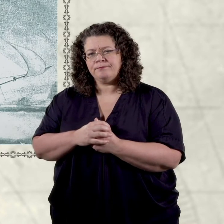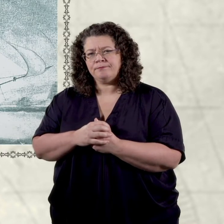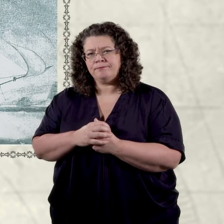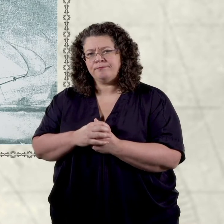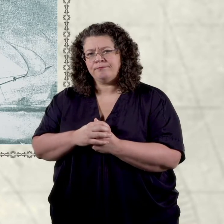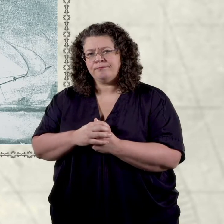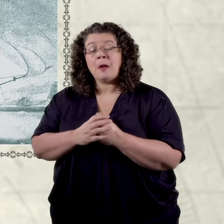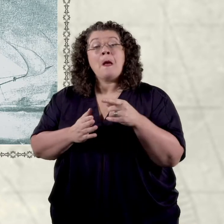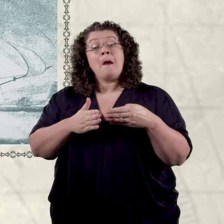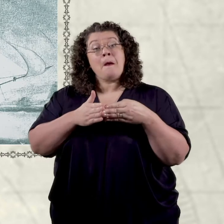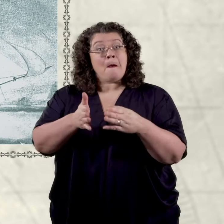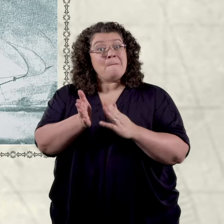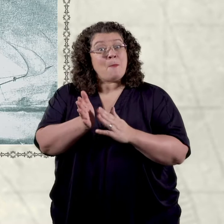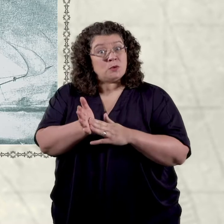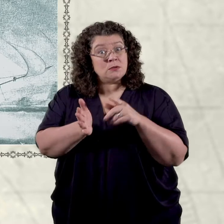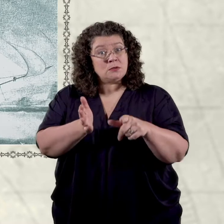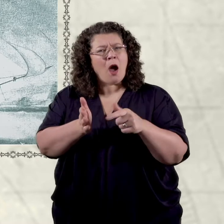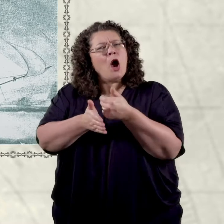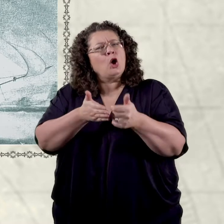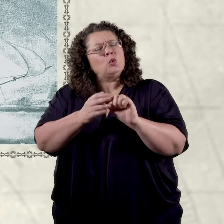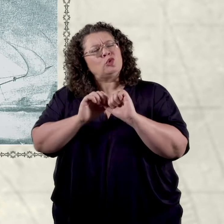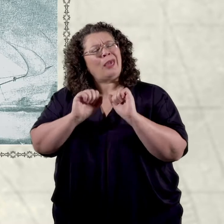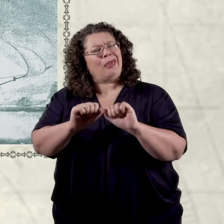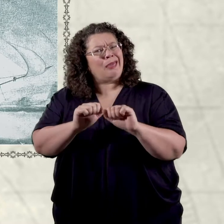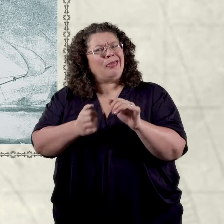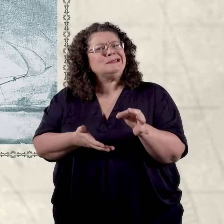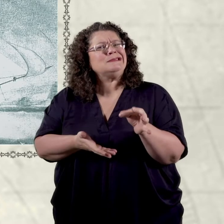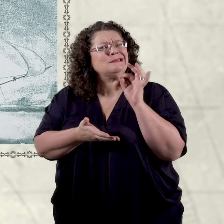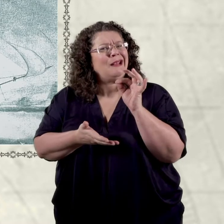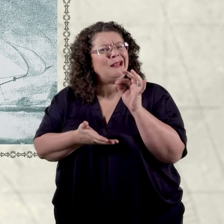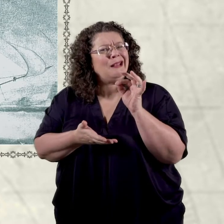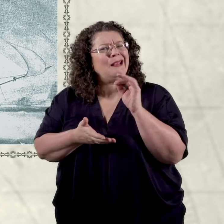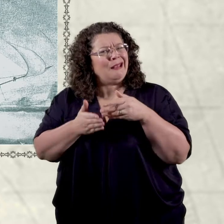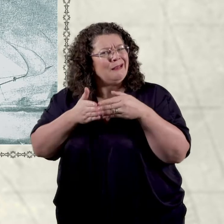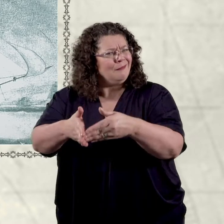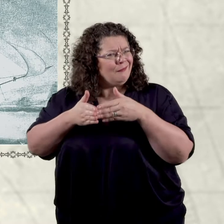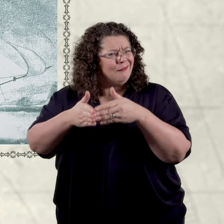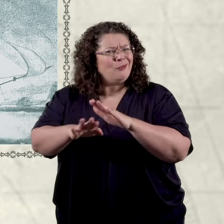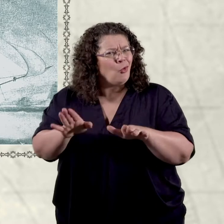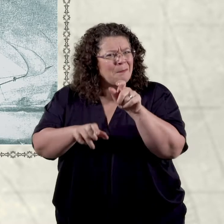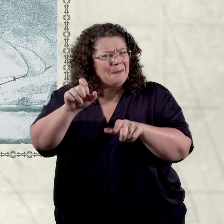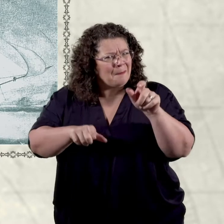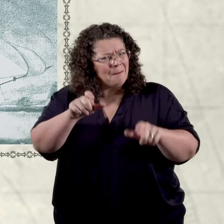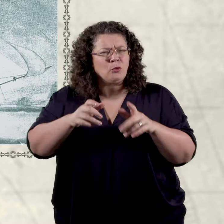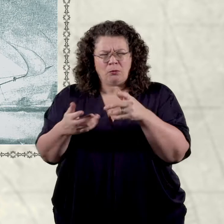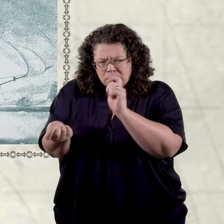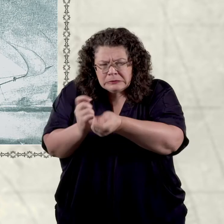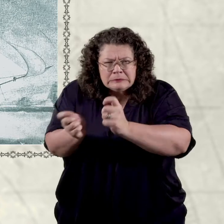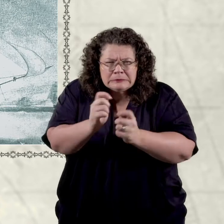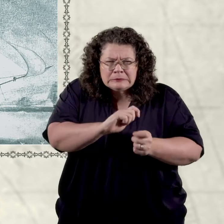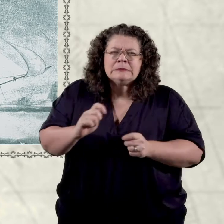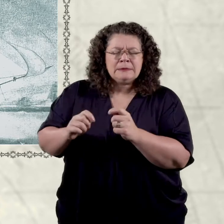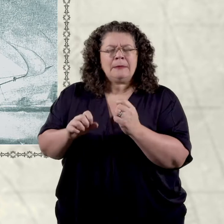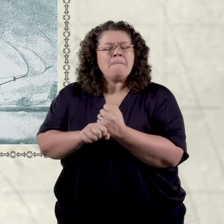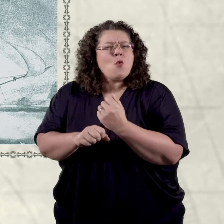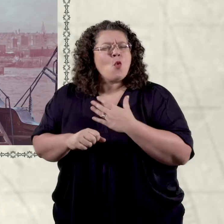Rwan, llong oedd yn arfer cario te oedd y Mimosa mewn gwirionedd, nid pobl. Ond mi gafodd ei addasu fel bod hi'n medru